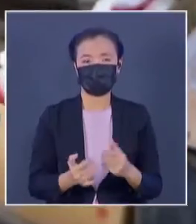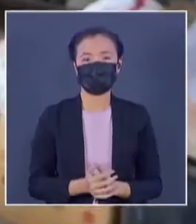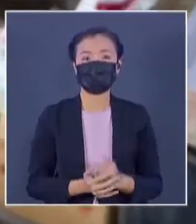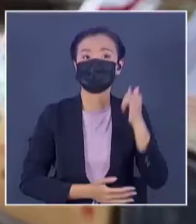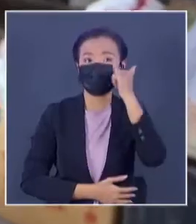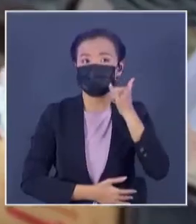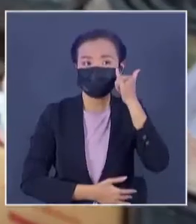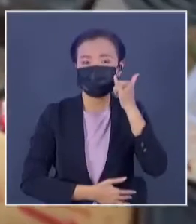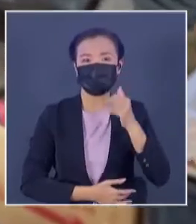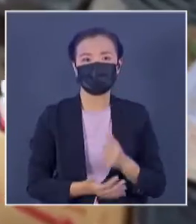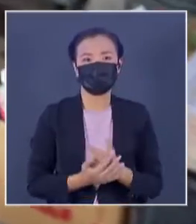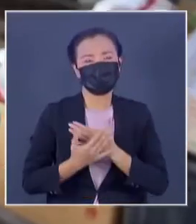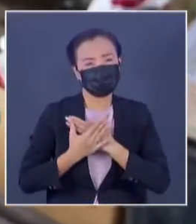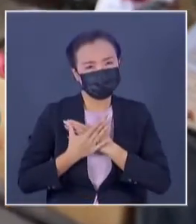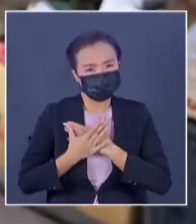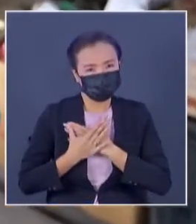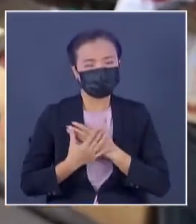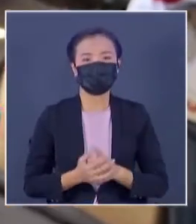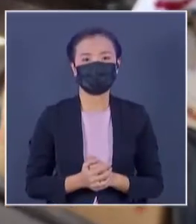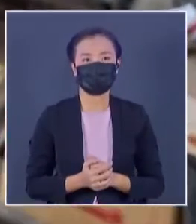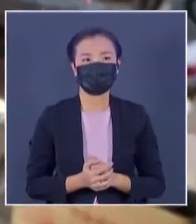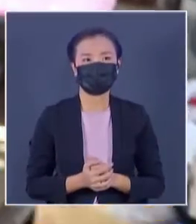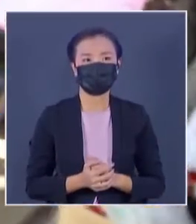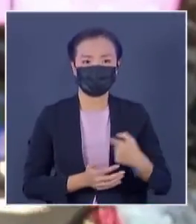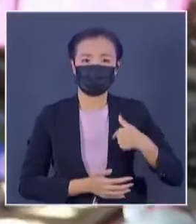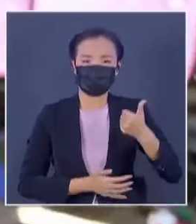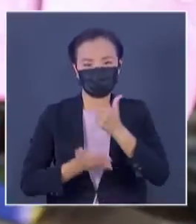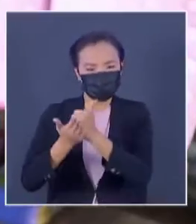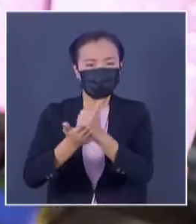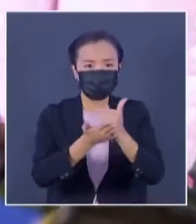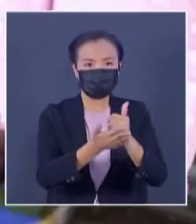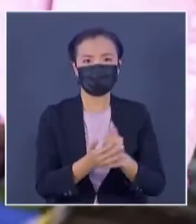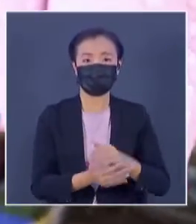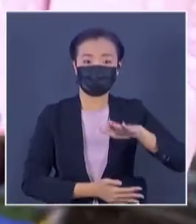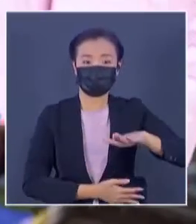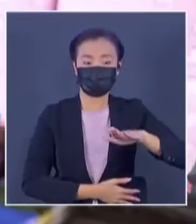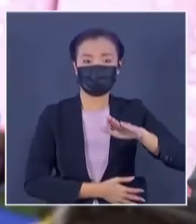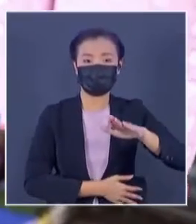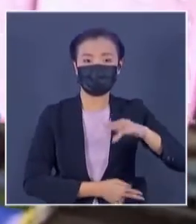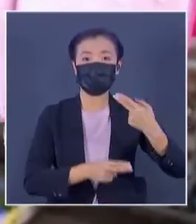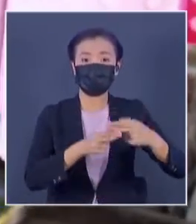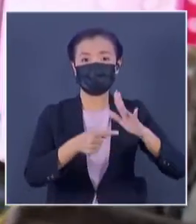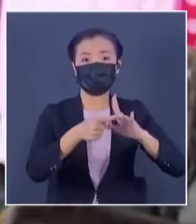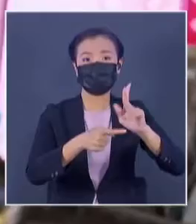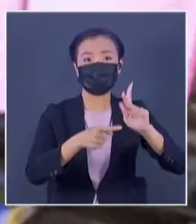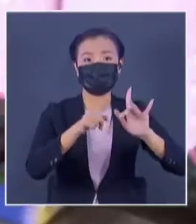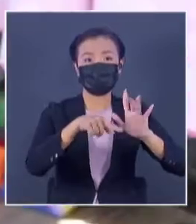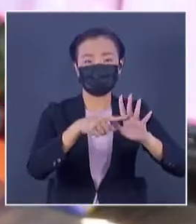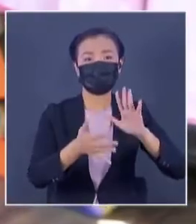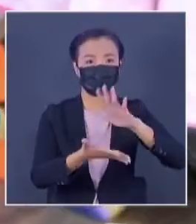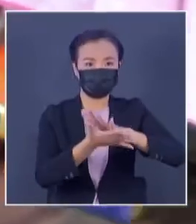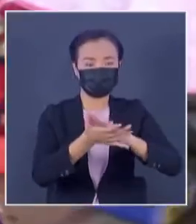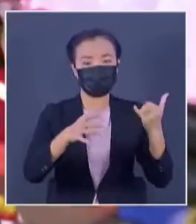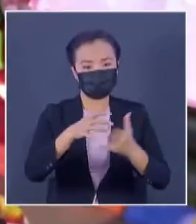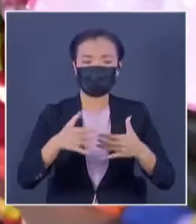ากคุณยายที่บอกว่าอบอุ่นหัวใจจากน้ำจิตน้ำใจของหลายๆคนเนี่ยนะครับน้องก้าวเองก็ดีใจเพราะว่าล่าสุดได้ไปโรงเรียนแล้วครับ